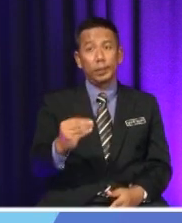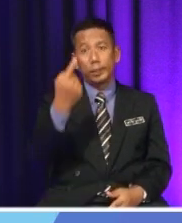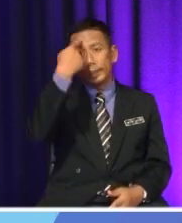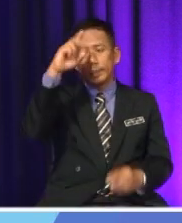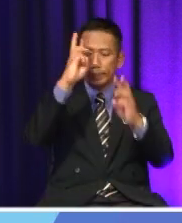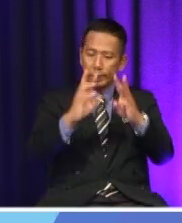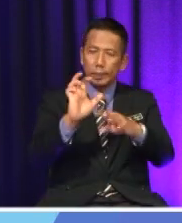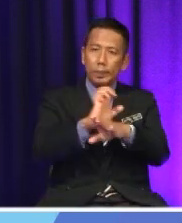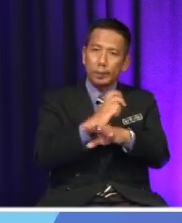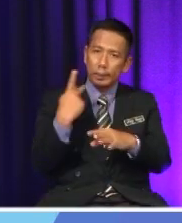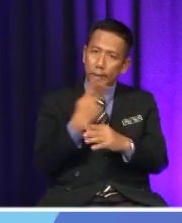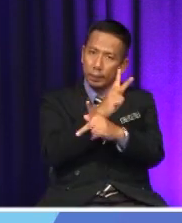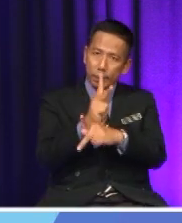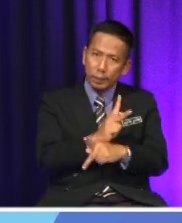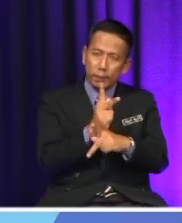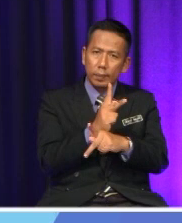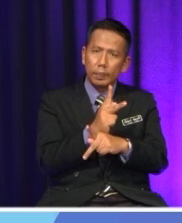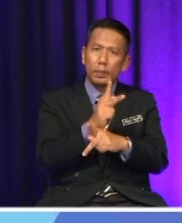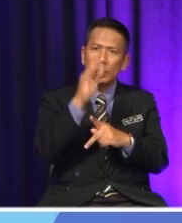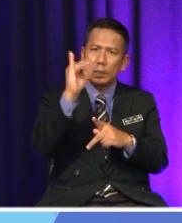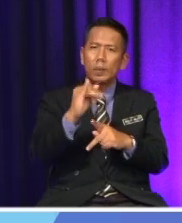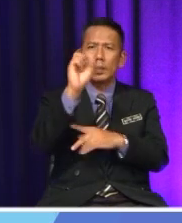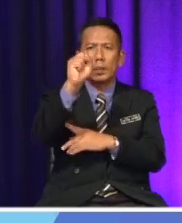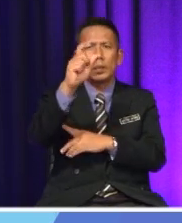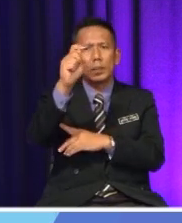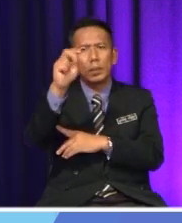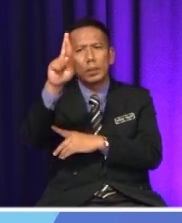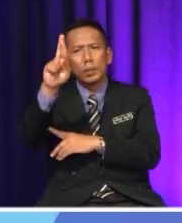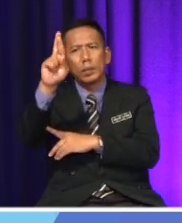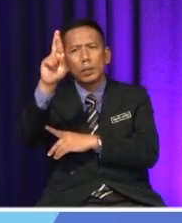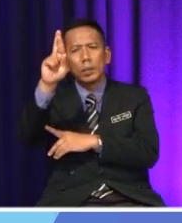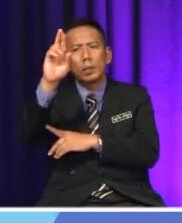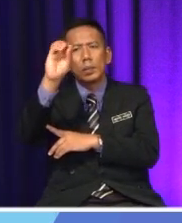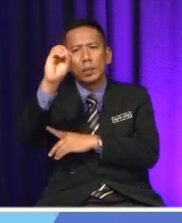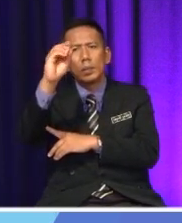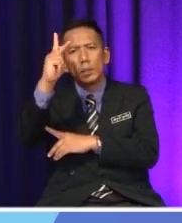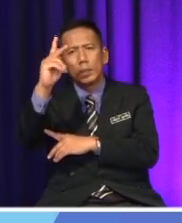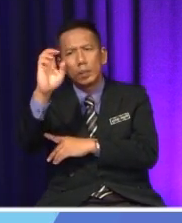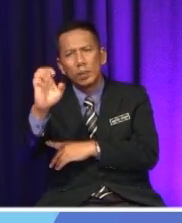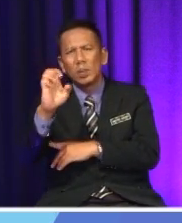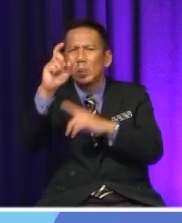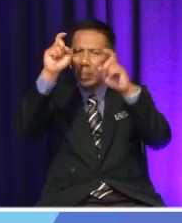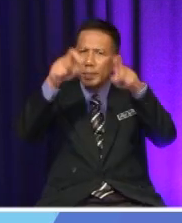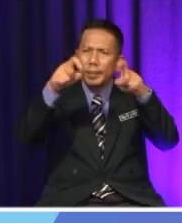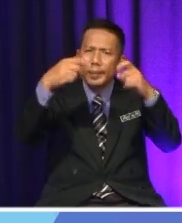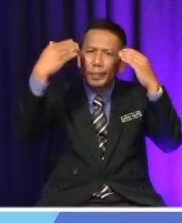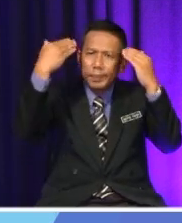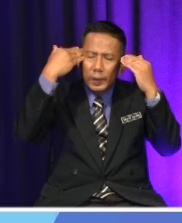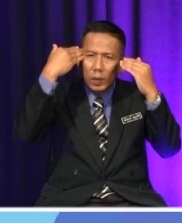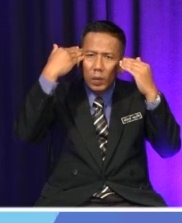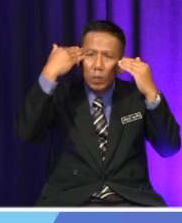emas yang kita jaga yang mengalami stroke ya angin Ahmad jadi kita perlu kenal pasti bahagian mana